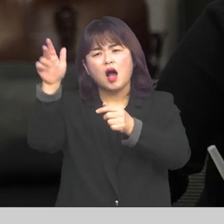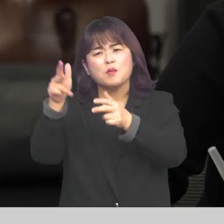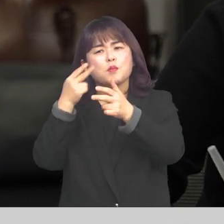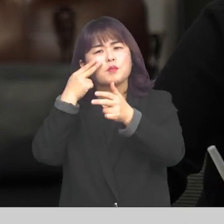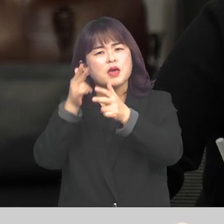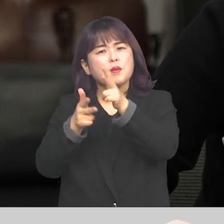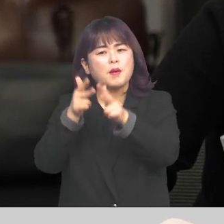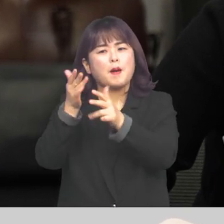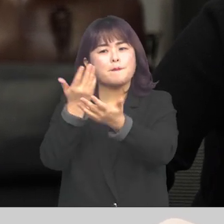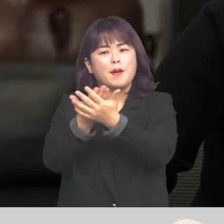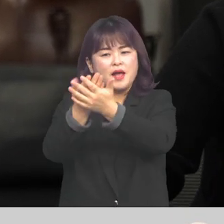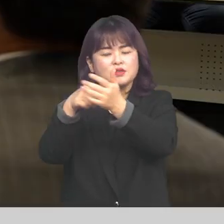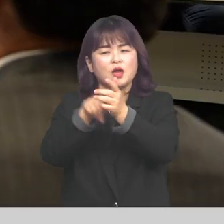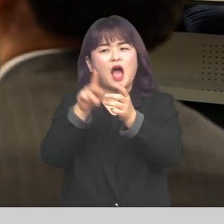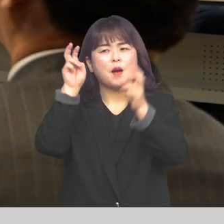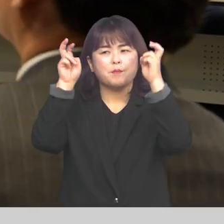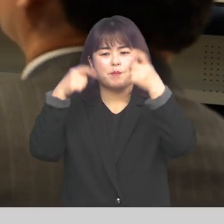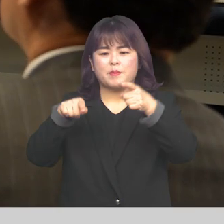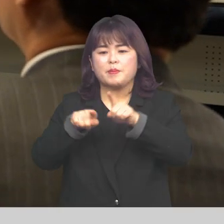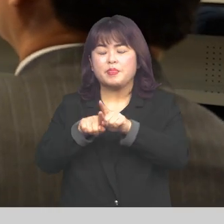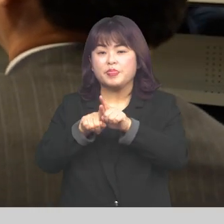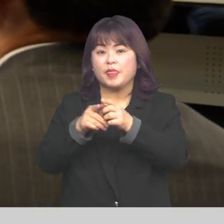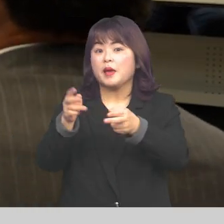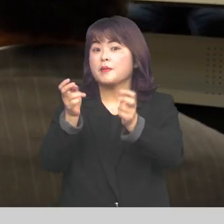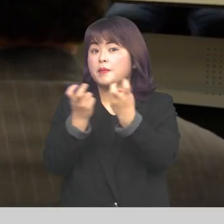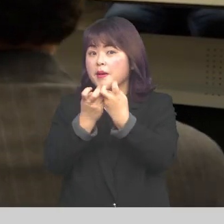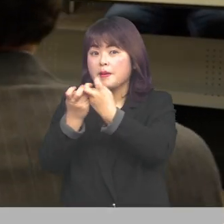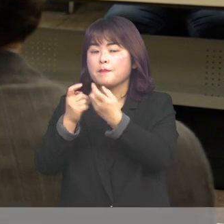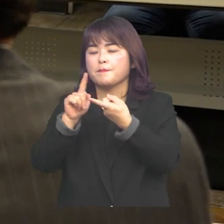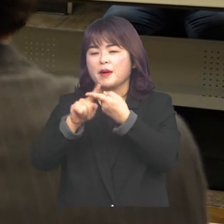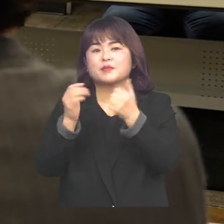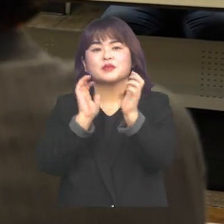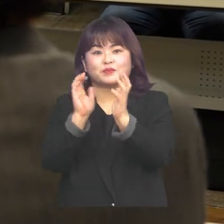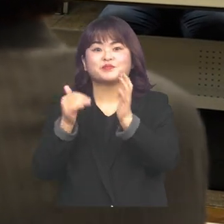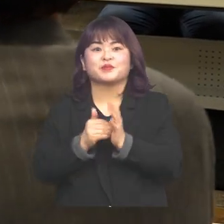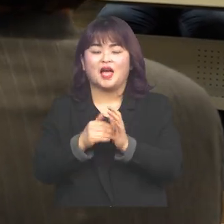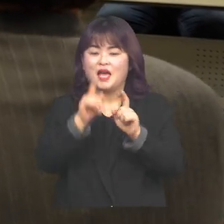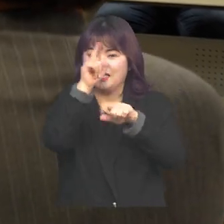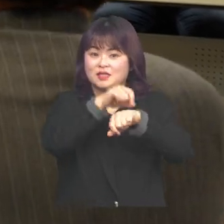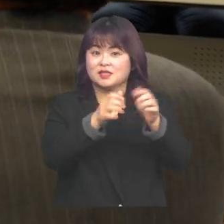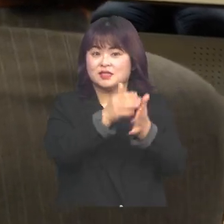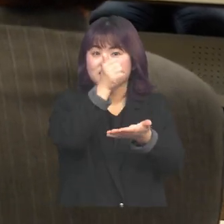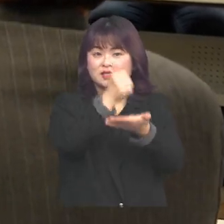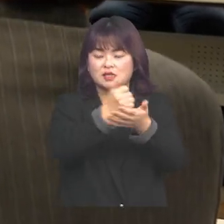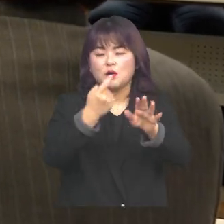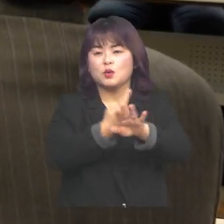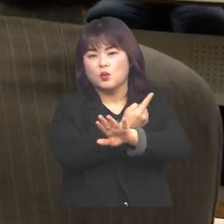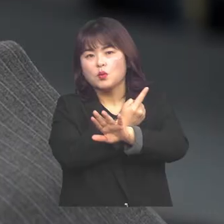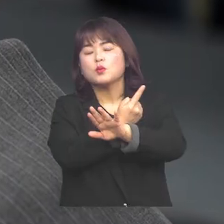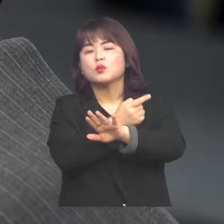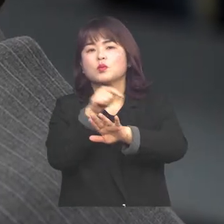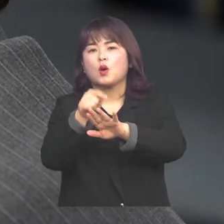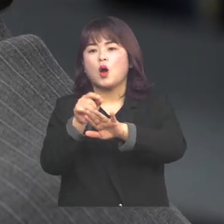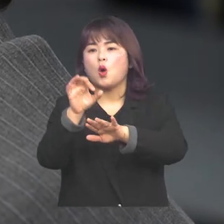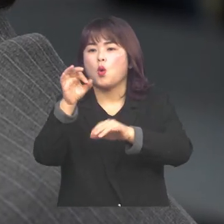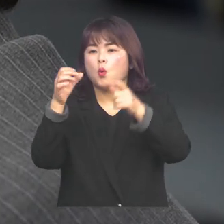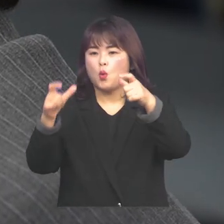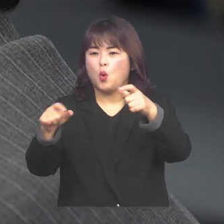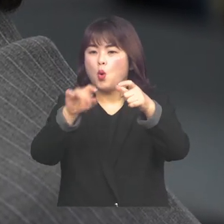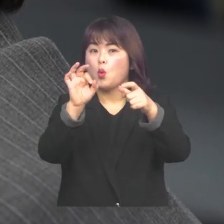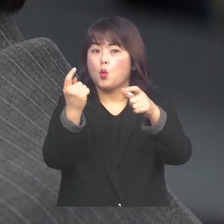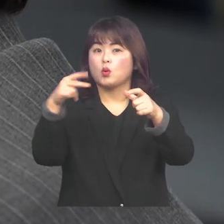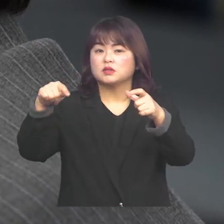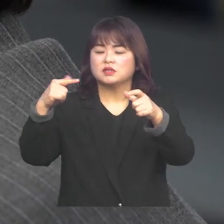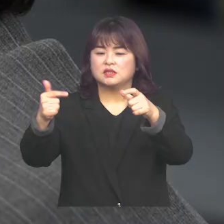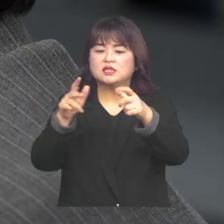산업발전 전망과 향후 용인 지역 기업과의 협력을 논의했습니다. 이날 회의장에는 이상일 용인특례시장을 비롯해